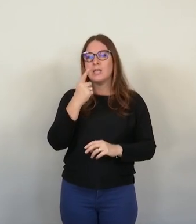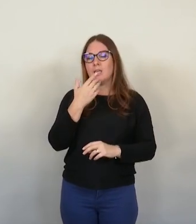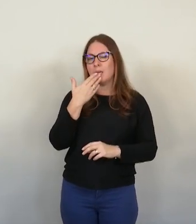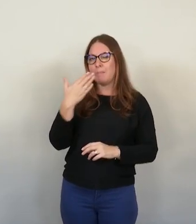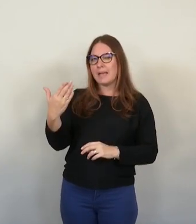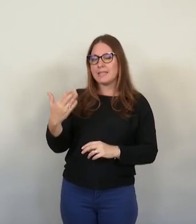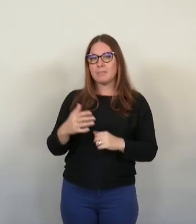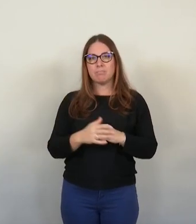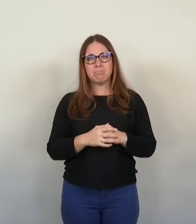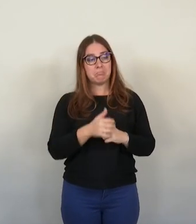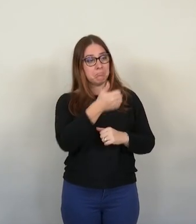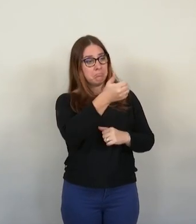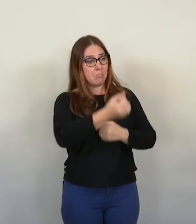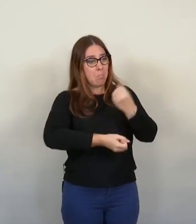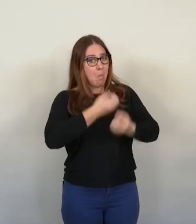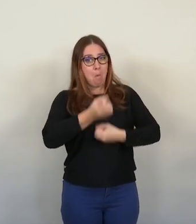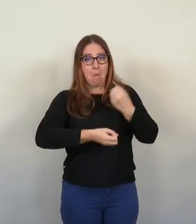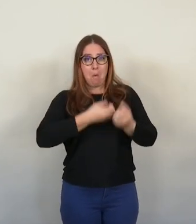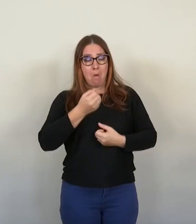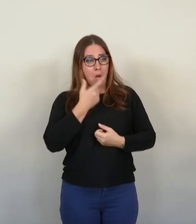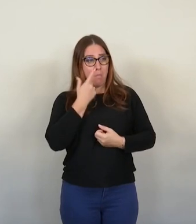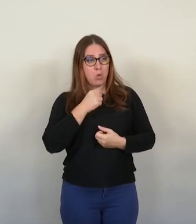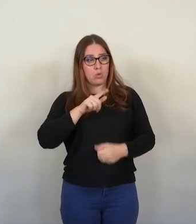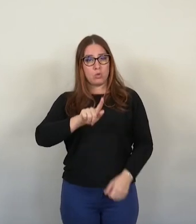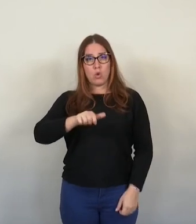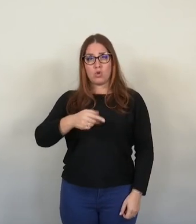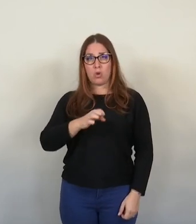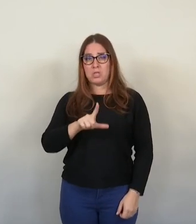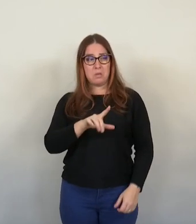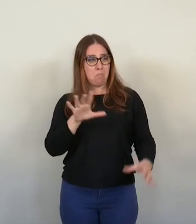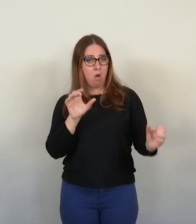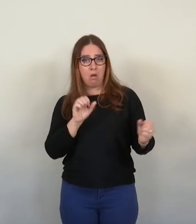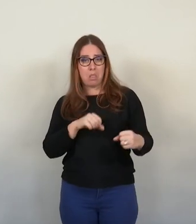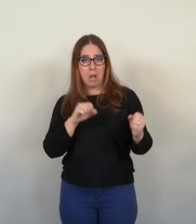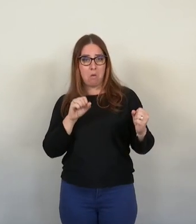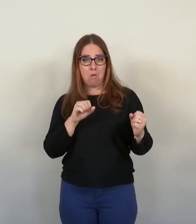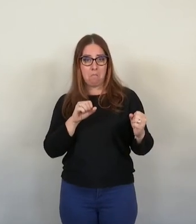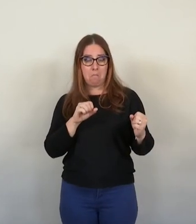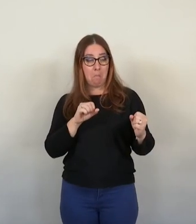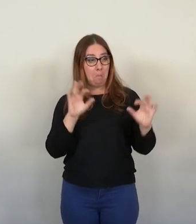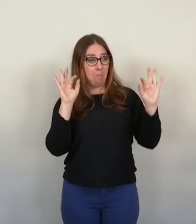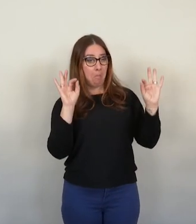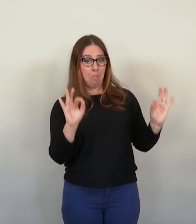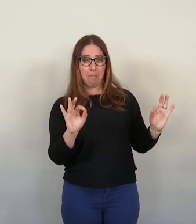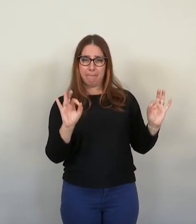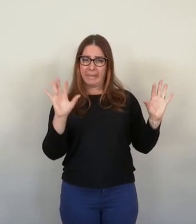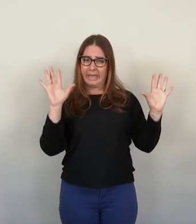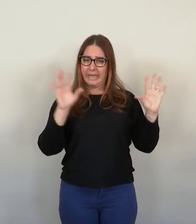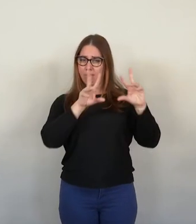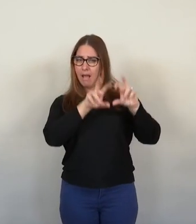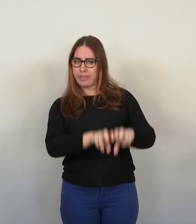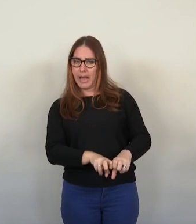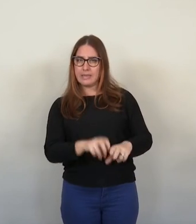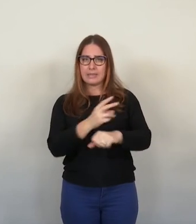aucun mot à à l'expression de de mon collègue Romain gentil à l'instant je que je trouve très juste et qui analyse bien les risques